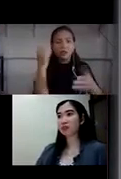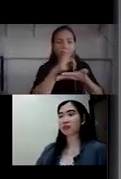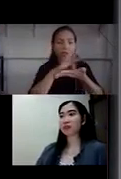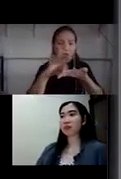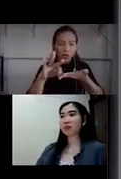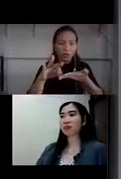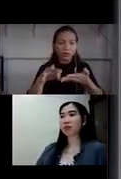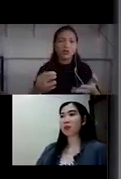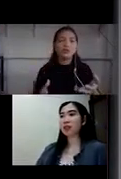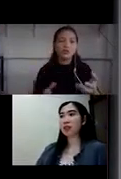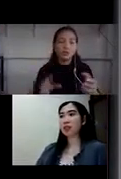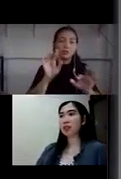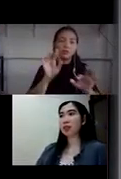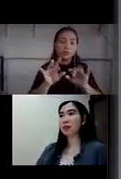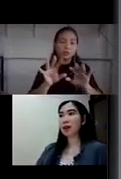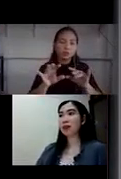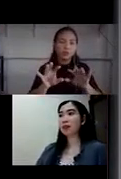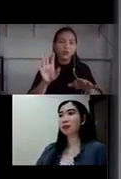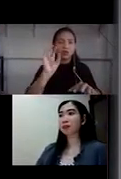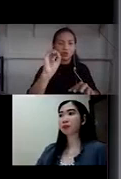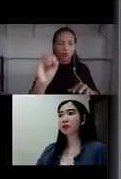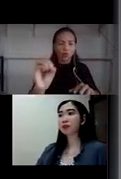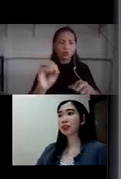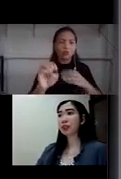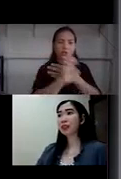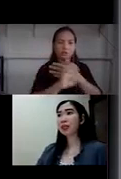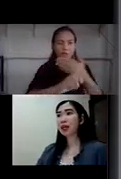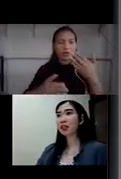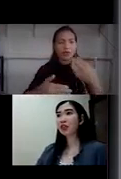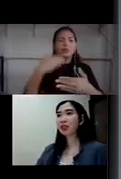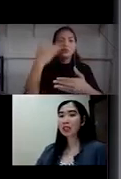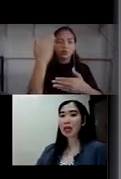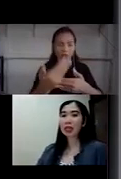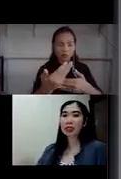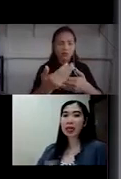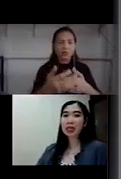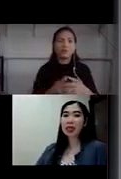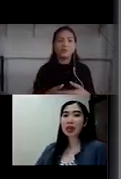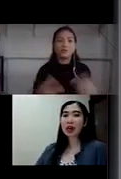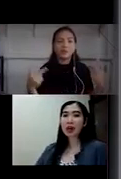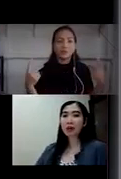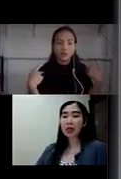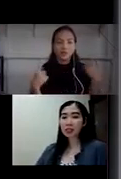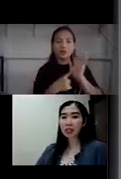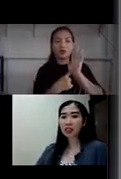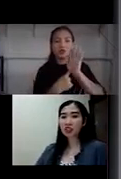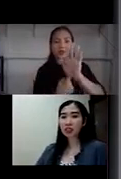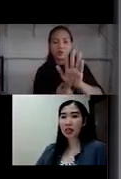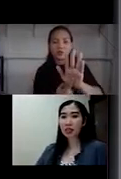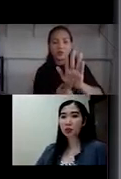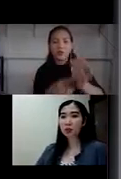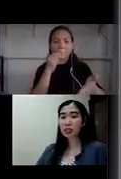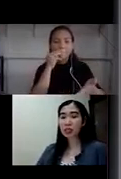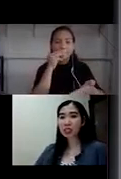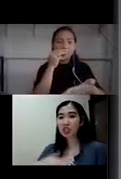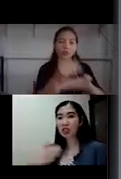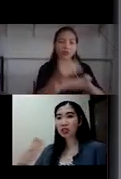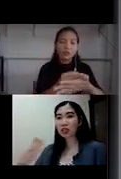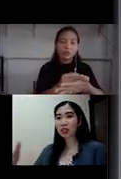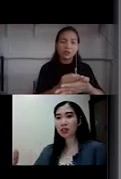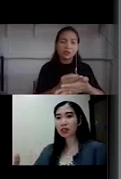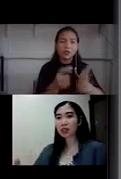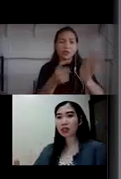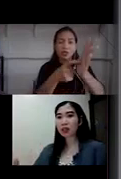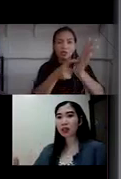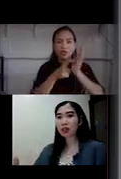nyo. Tapos, next step lang. Then, magkakaroon siya ng message na humihingi siya